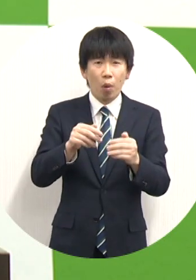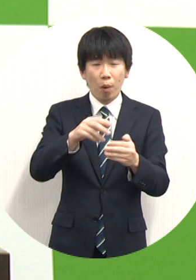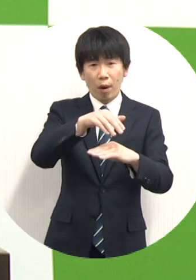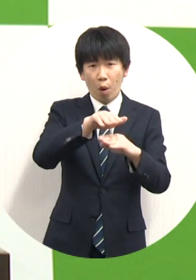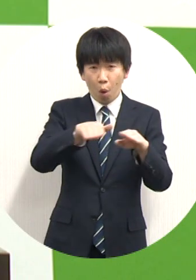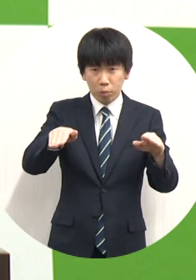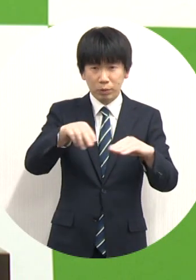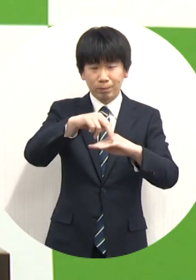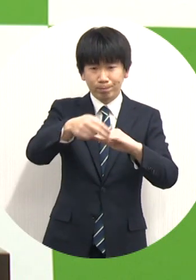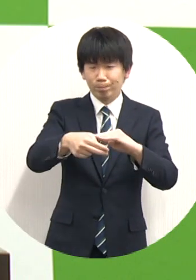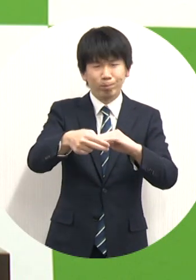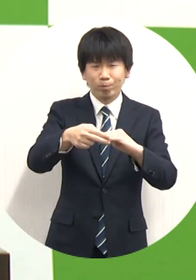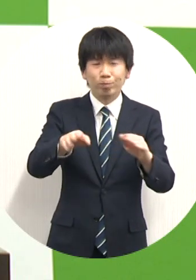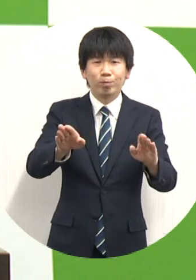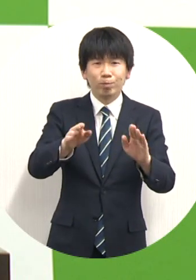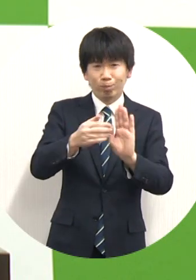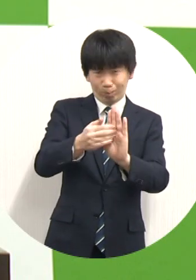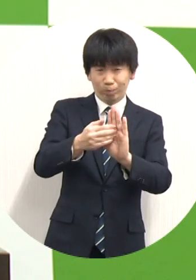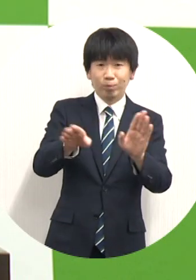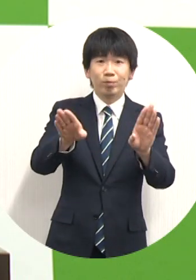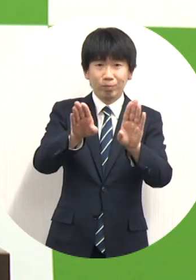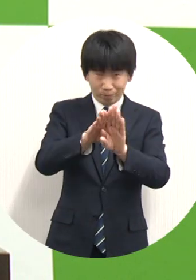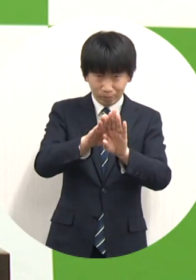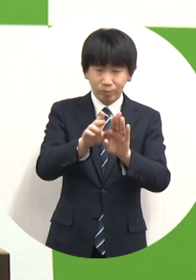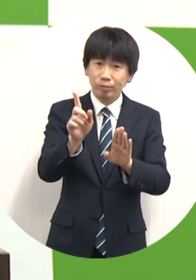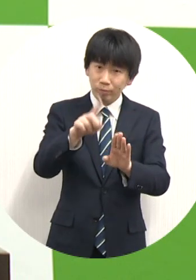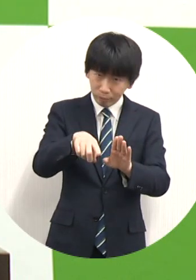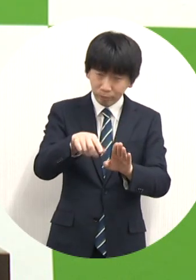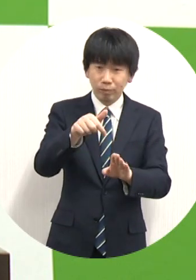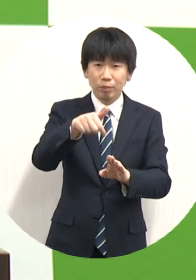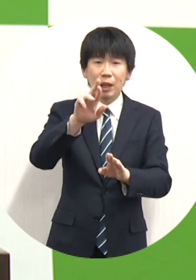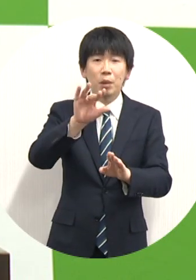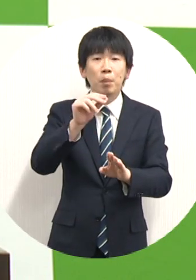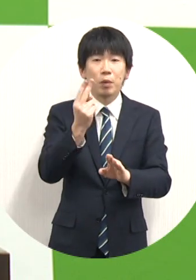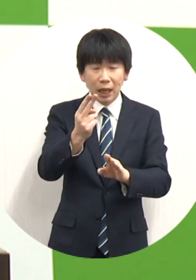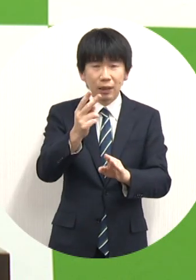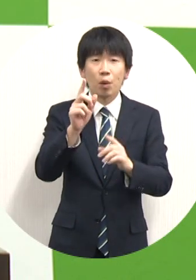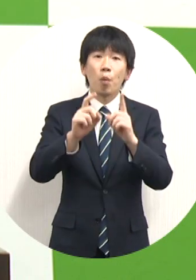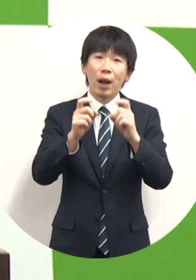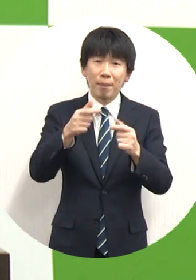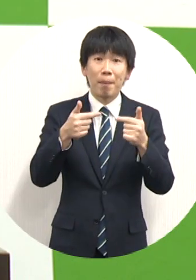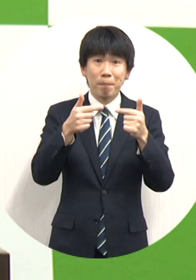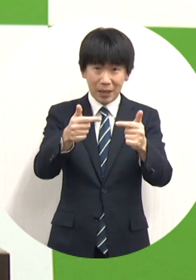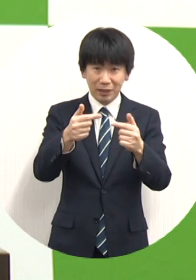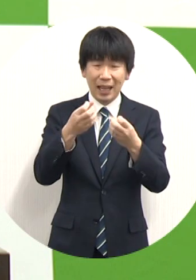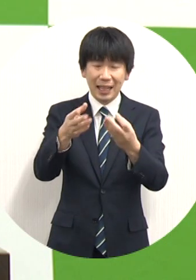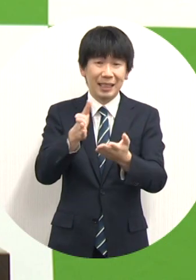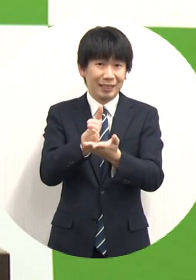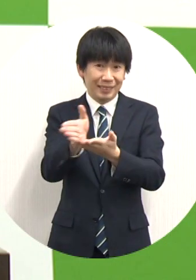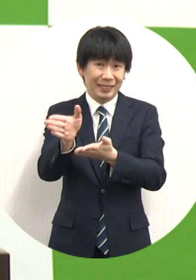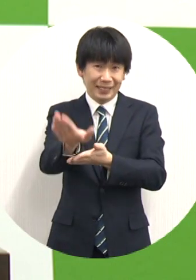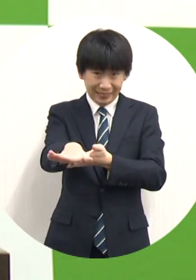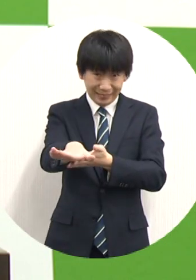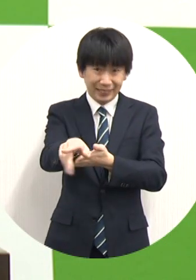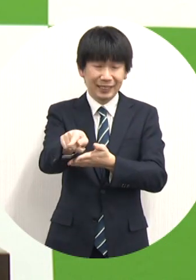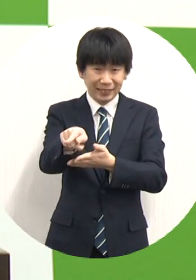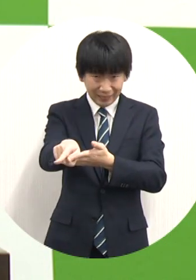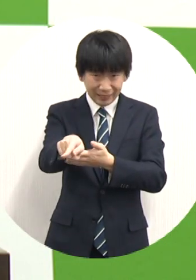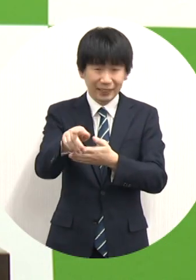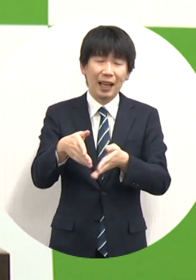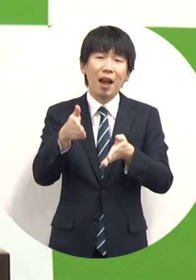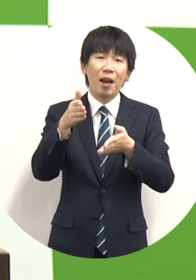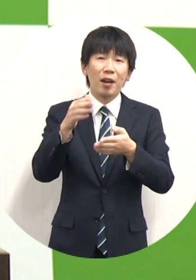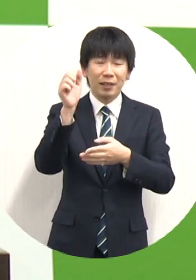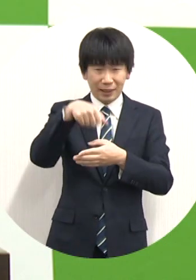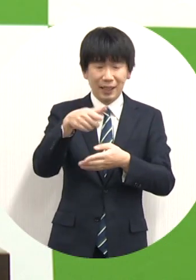首についバスフラットは旅のルートを拡充市内14カ所目となる認可保育園の増設